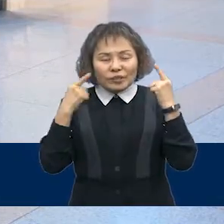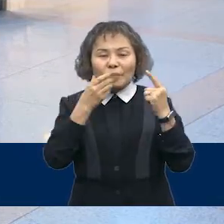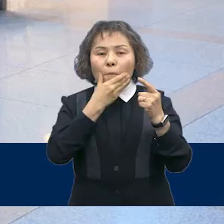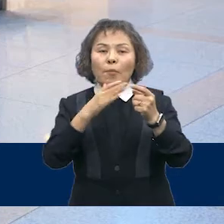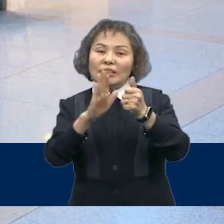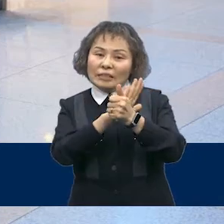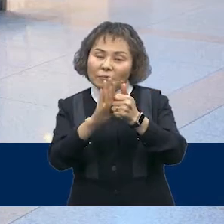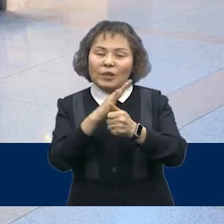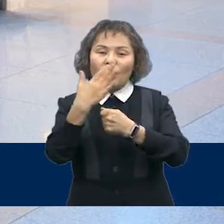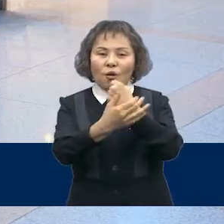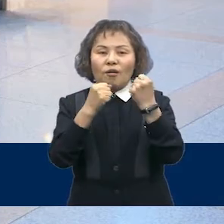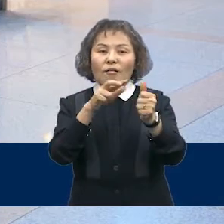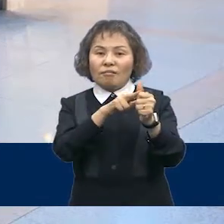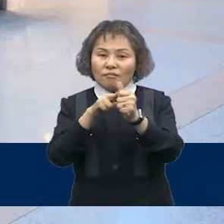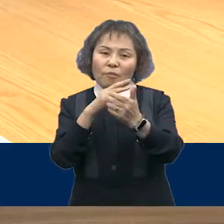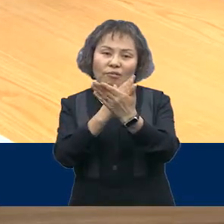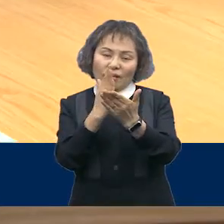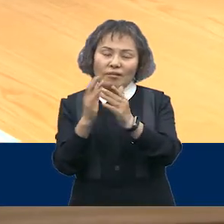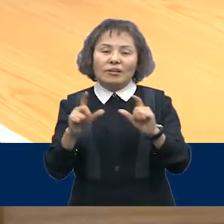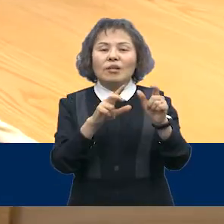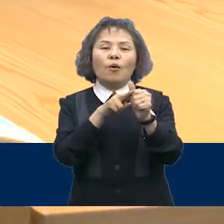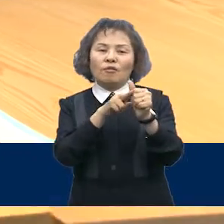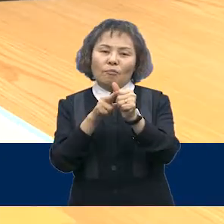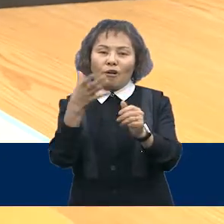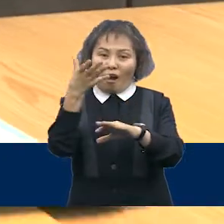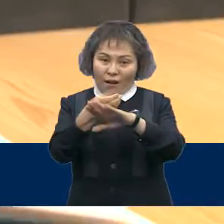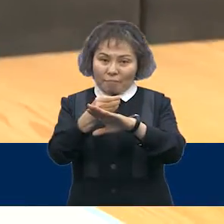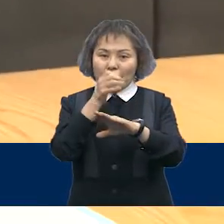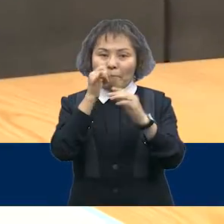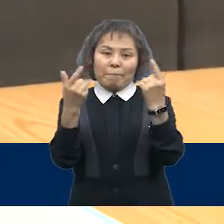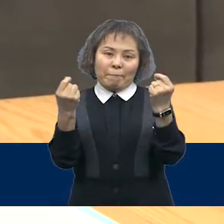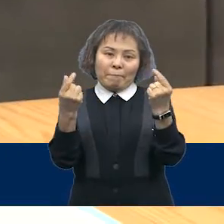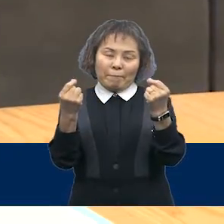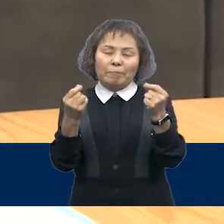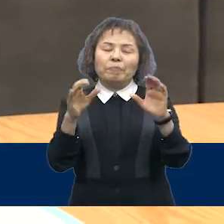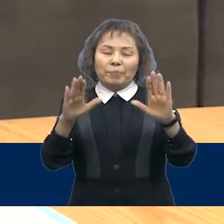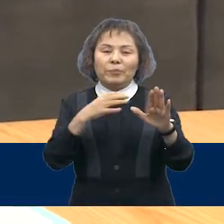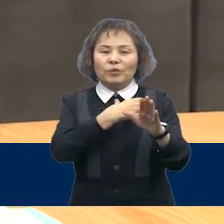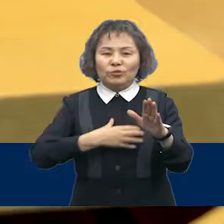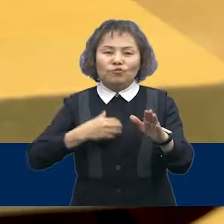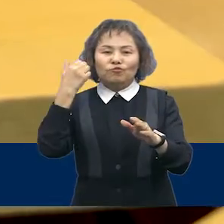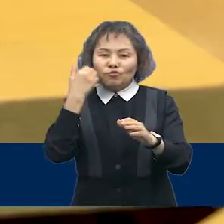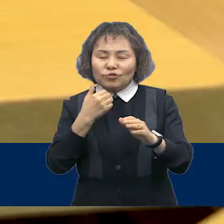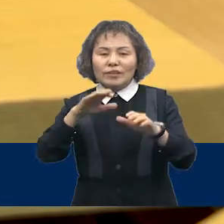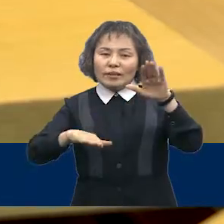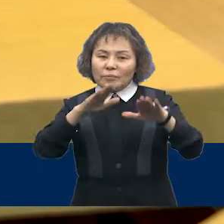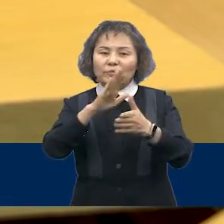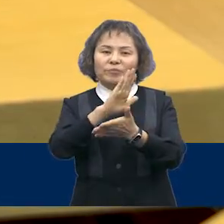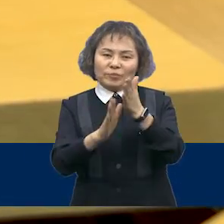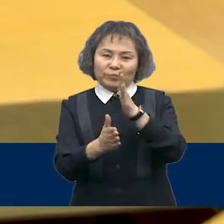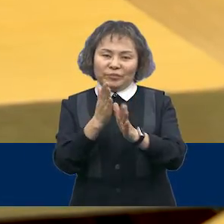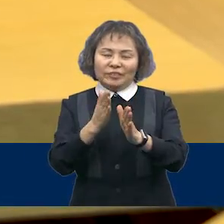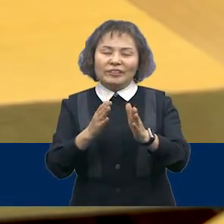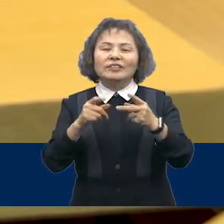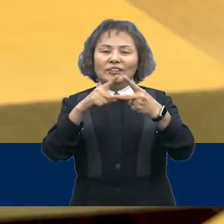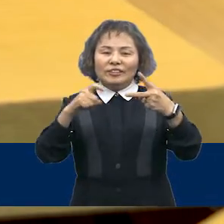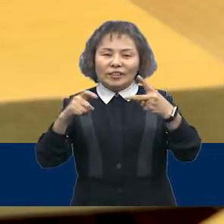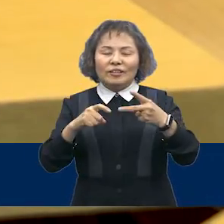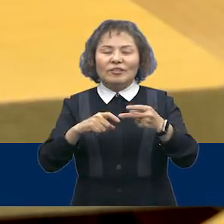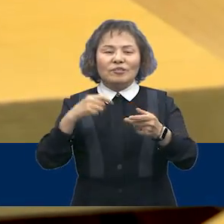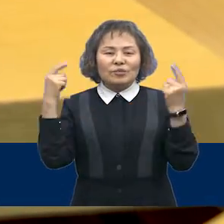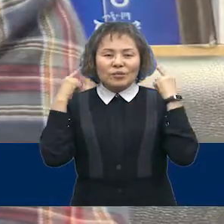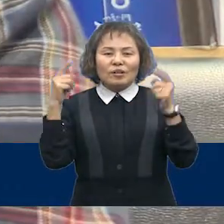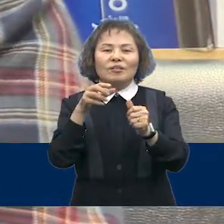건강정보 등 다양한 생활정보 가 수록 됩니다 군은 구민 누구나 차별 없이 우리 구의 유용한 정보와